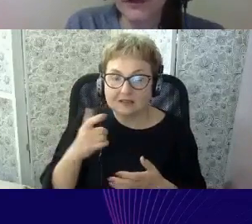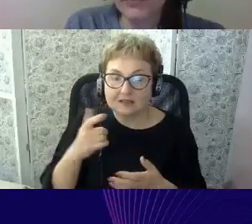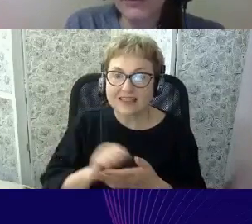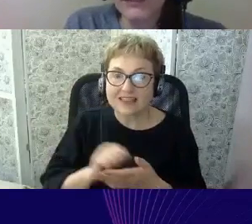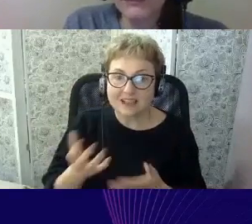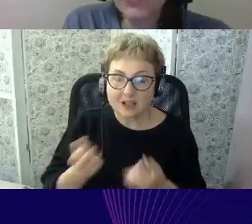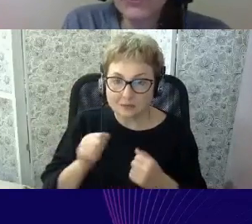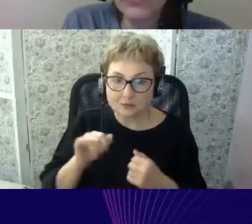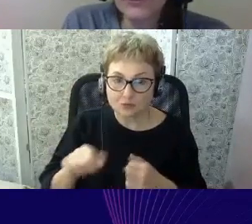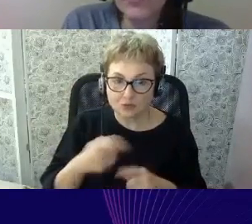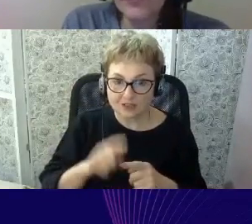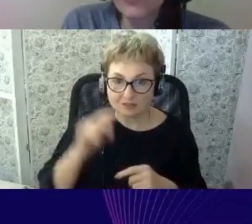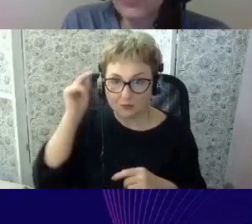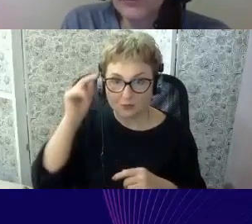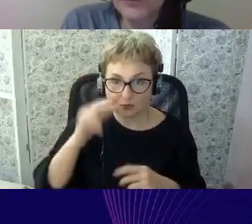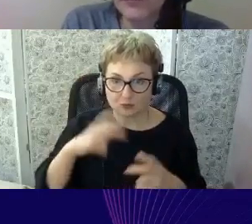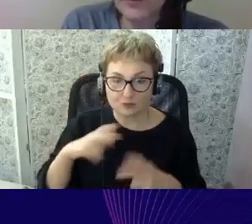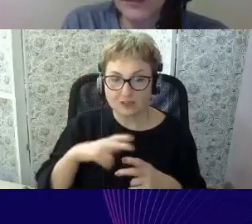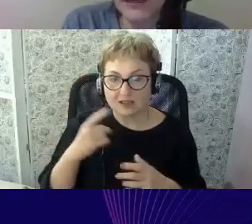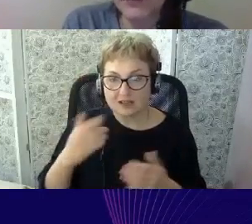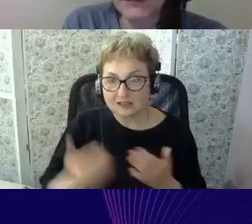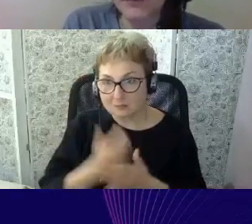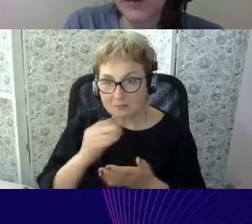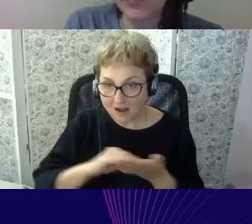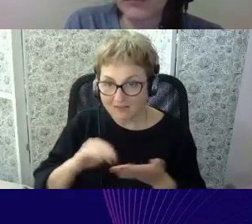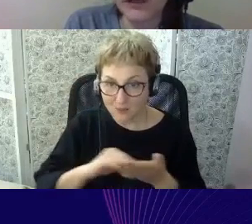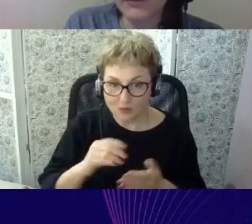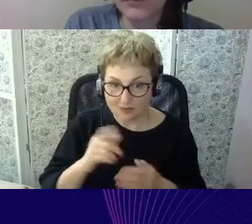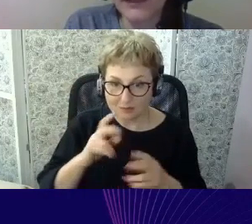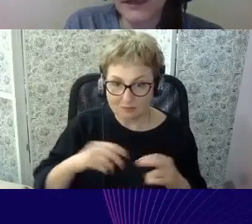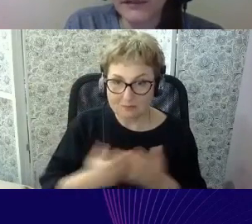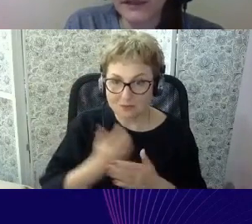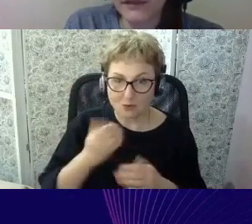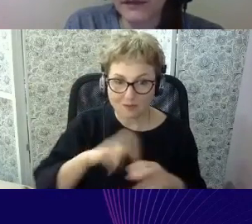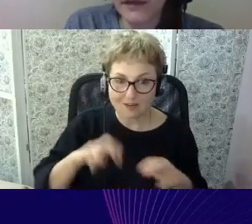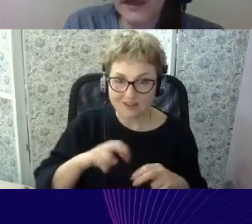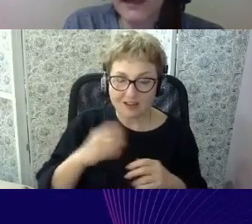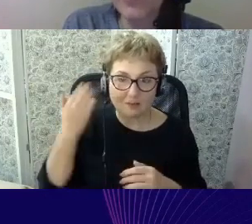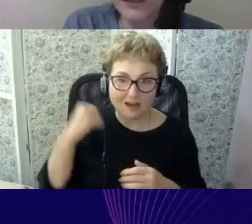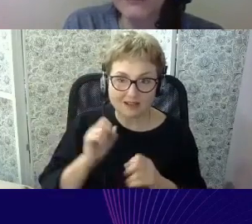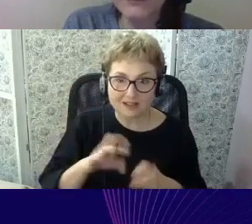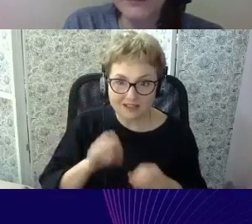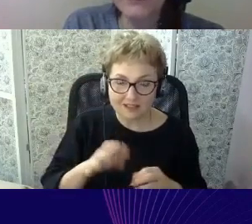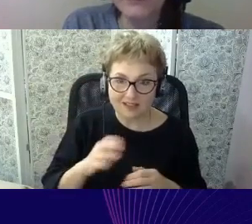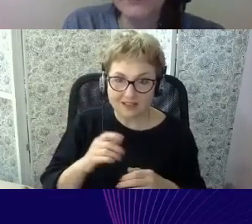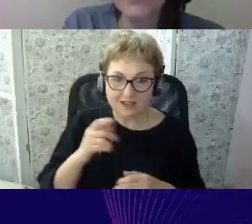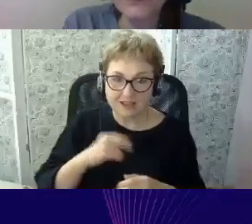обучающегося? То есть нужно его либо повторно перепроверять по тем работам, которые были ранее сданы, либо